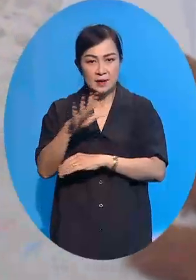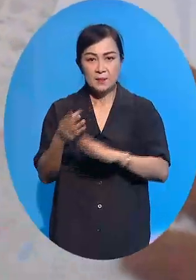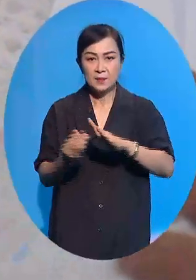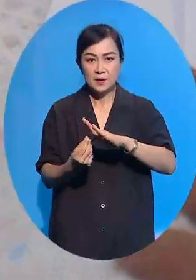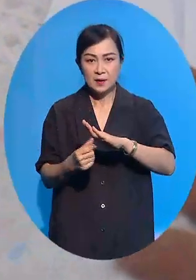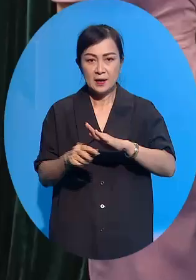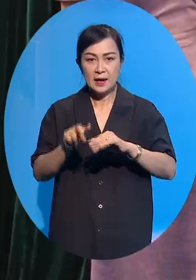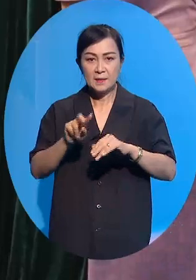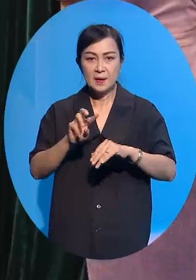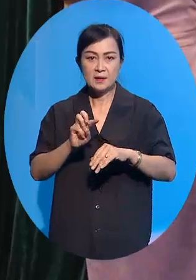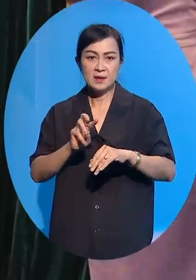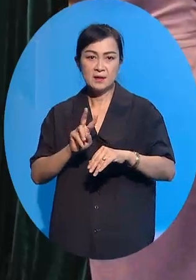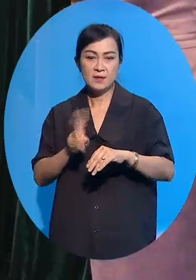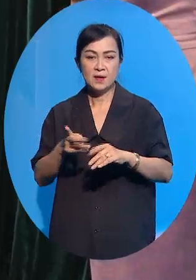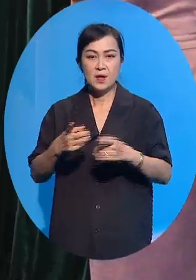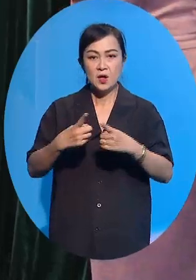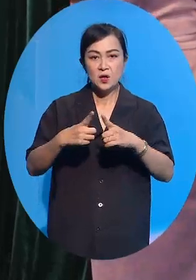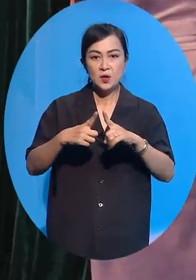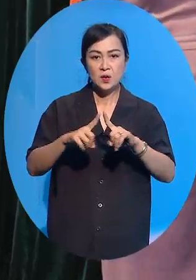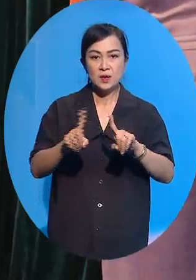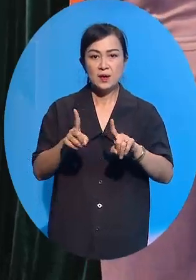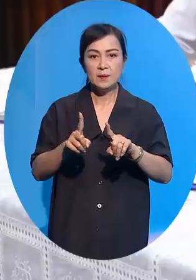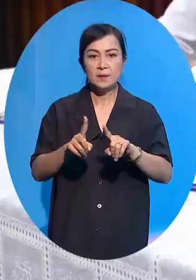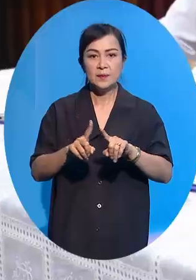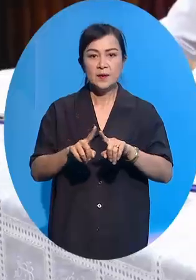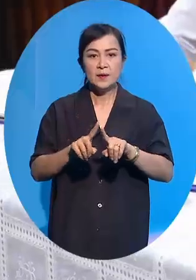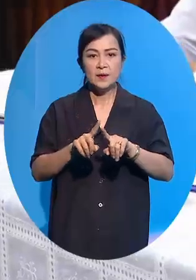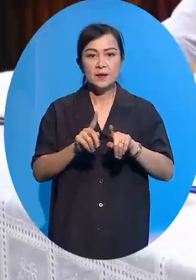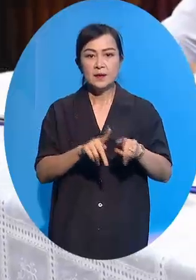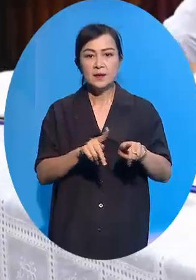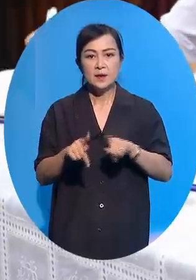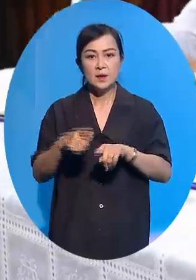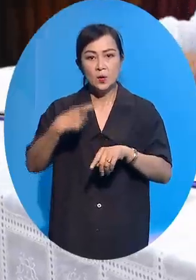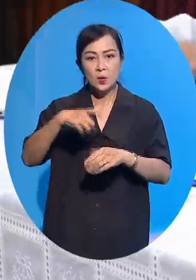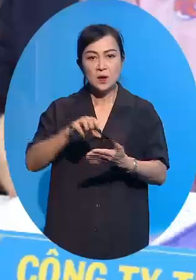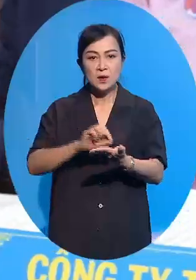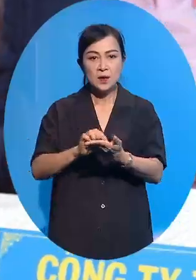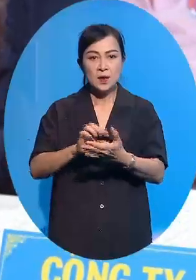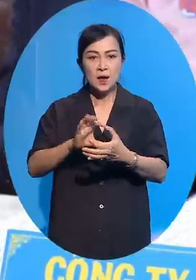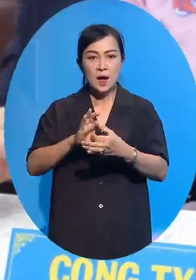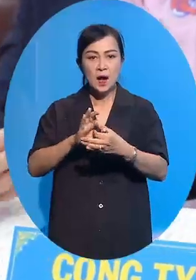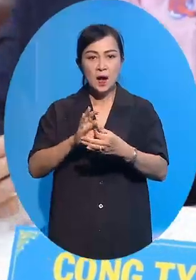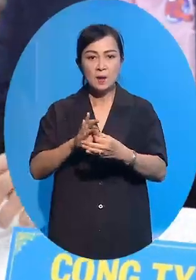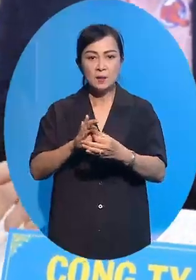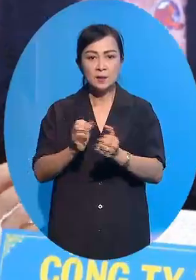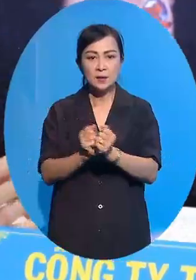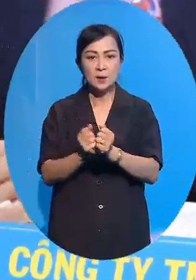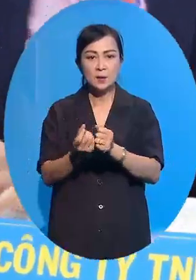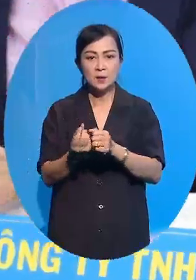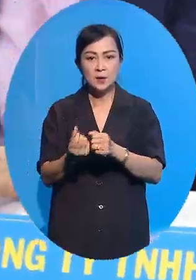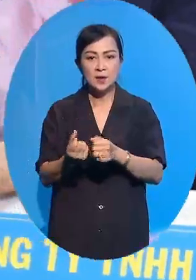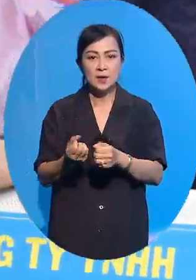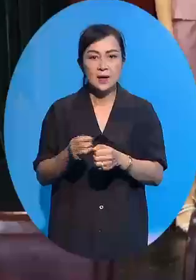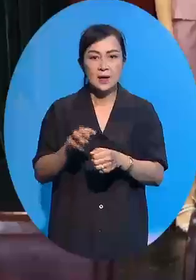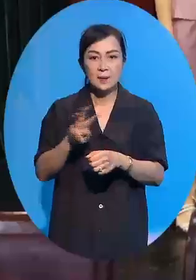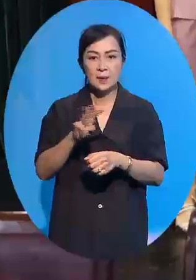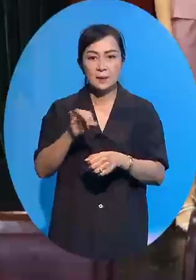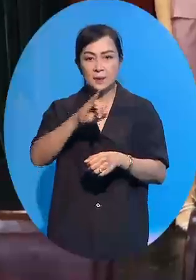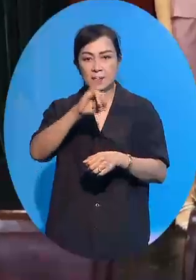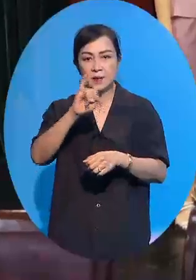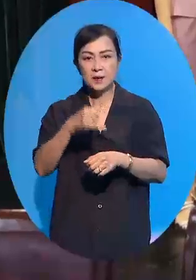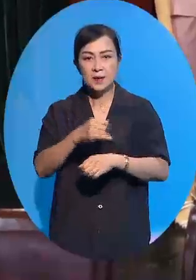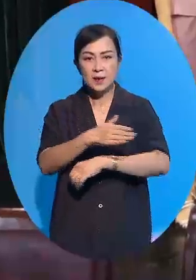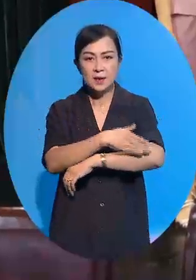hàng và 23 đơn vị là doanh nghiệp, hợp tác xã, hộ kinh doanh trên địa bàn quận ký kết hợp đồng tín dụng với tổng số tiền giải ngân là 300 tỷ